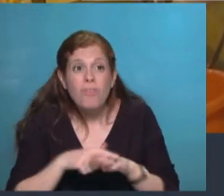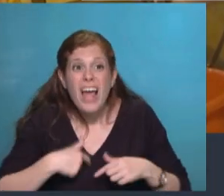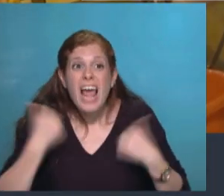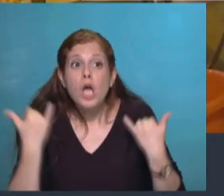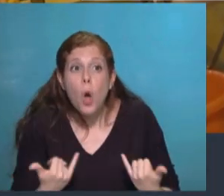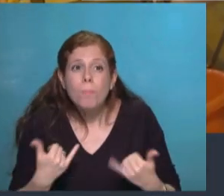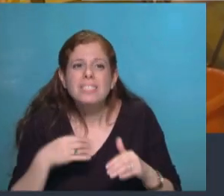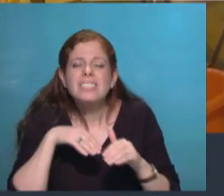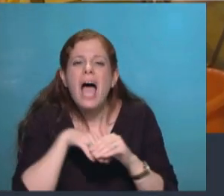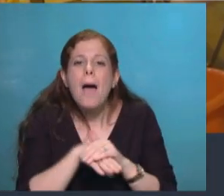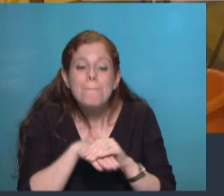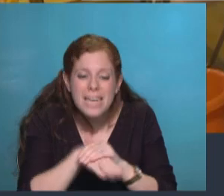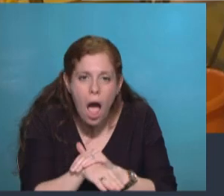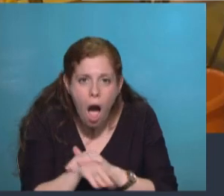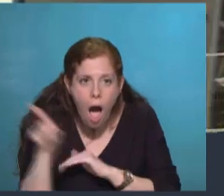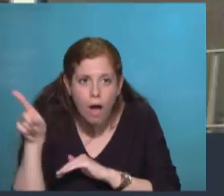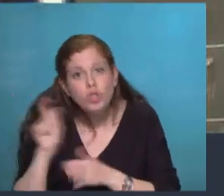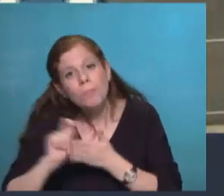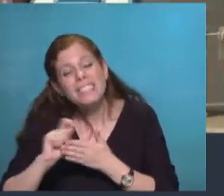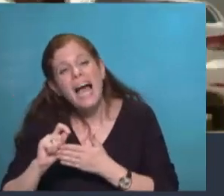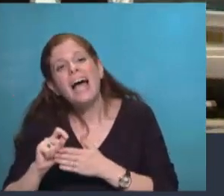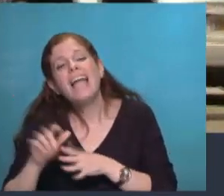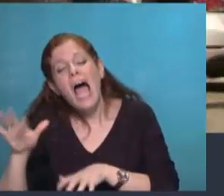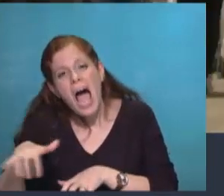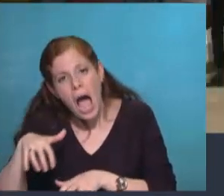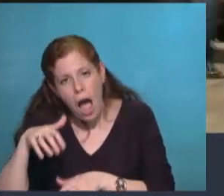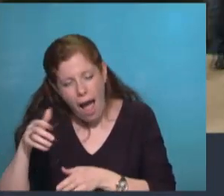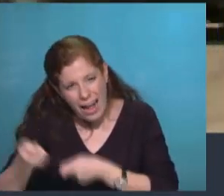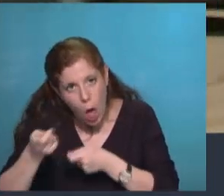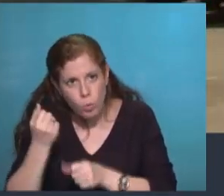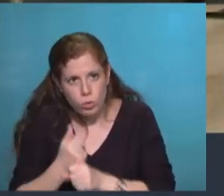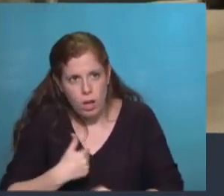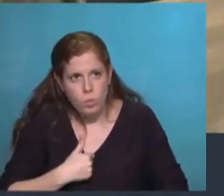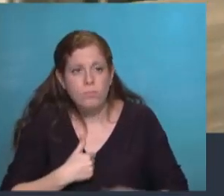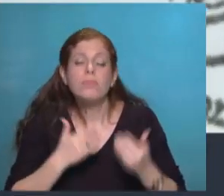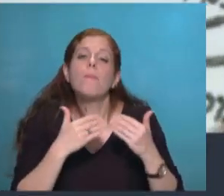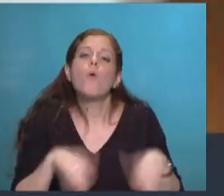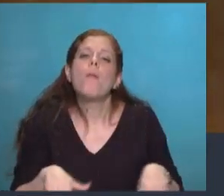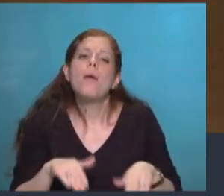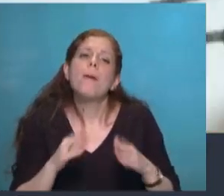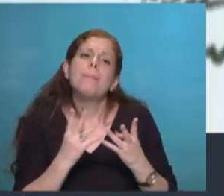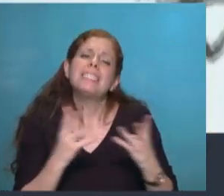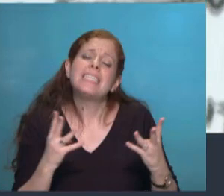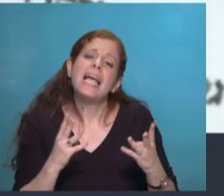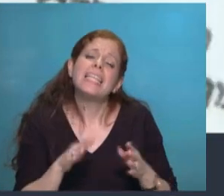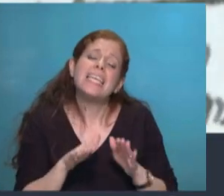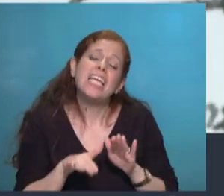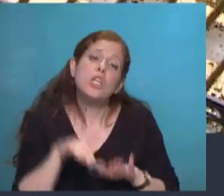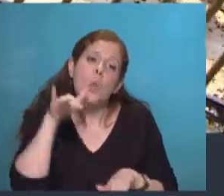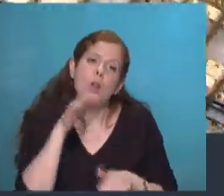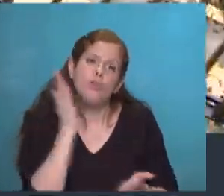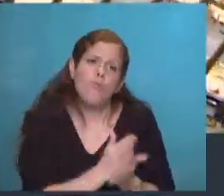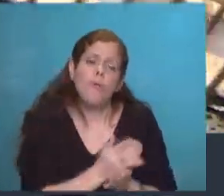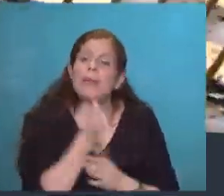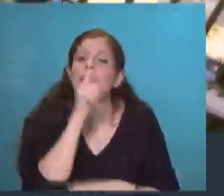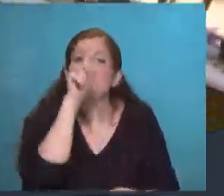המנהרה שחופר לנו משרד החקלאות. הם מוגבלים במכסות גידול שקובעים מועצת הלול ומשרד החקלאות. כמעט